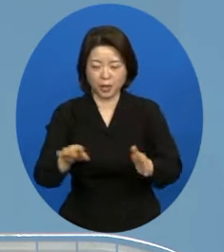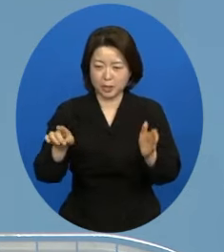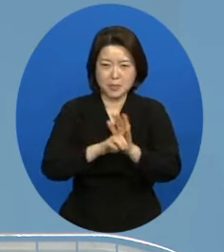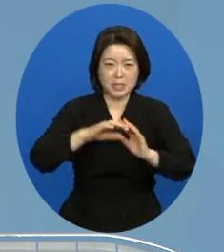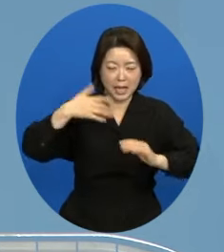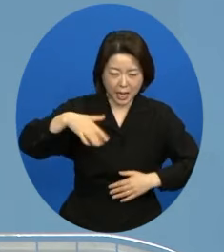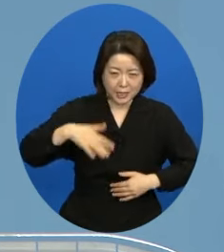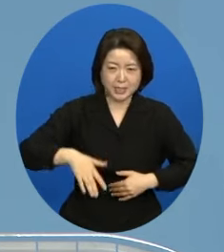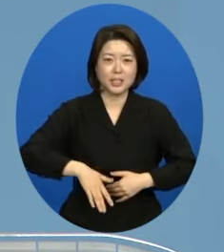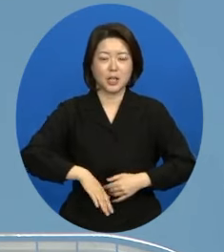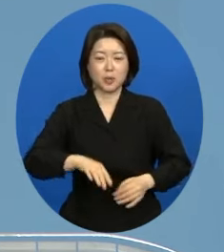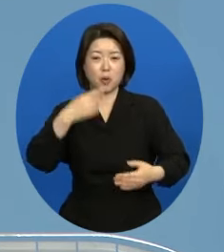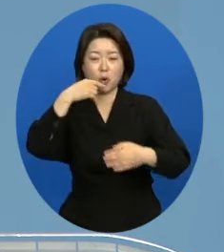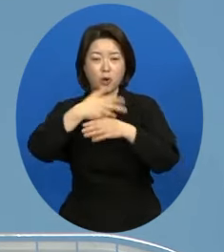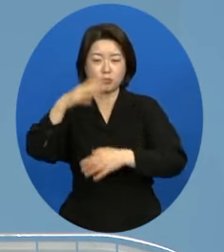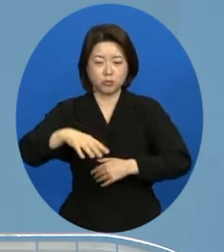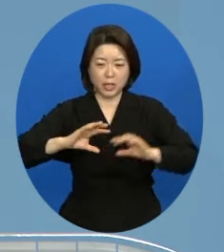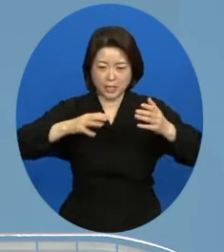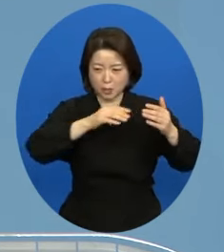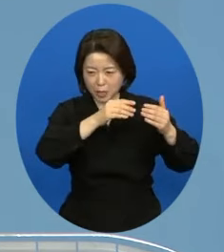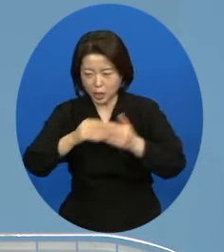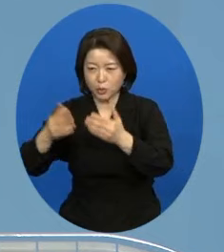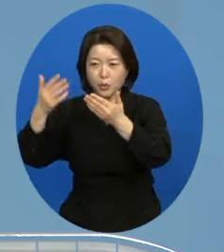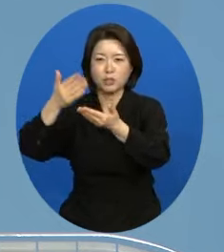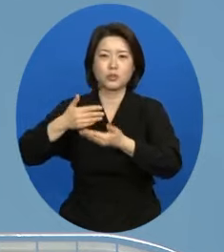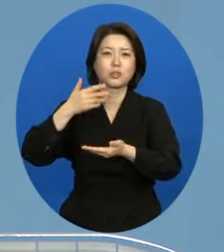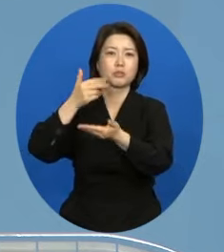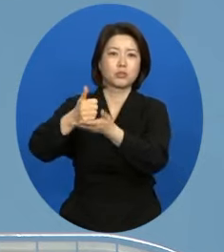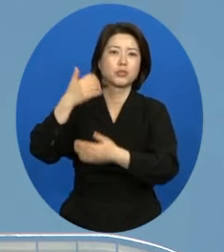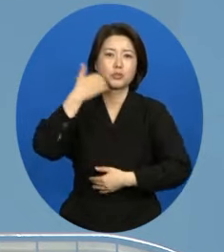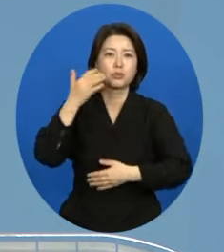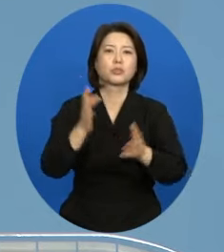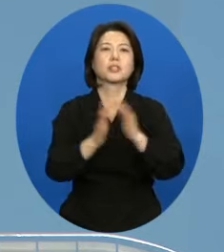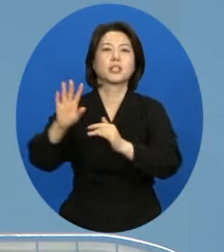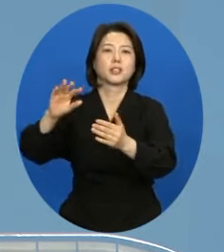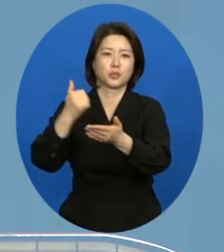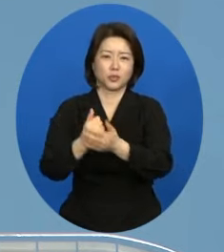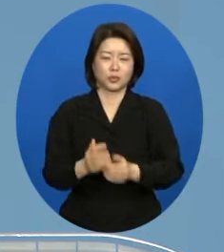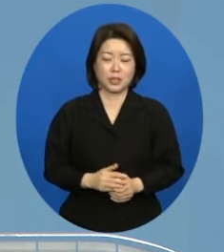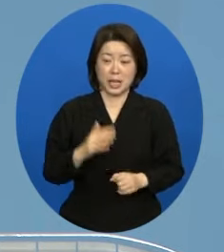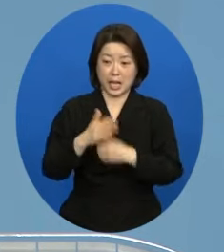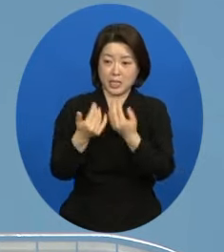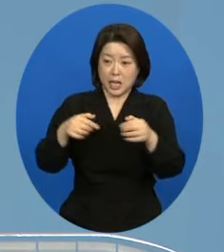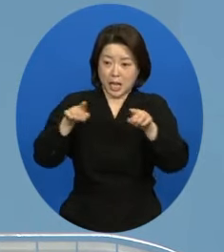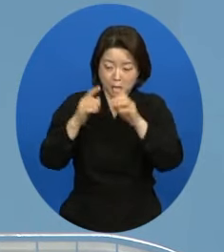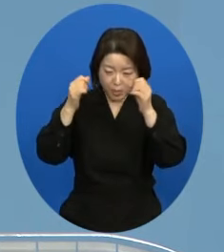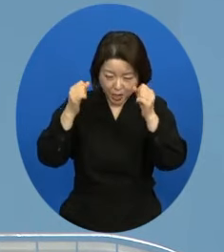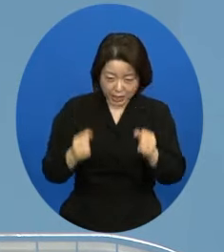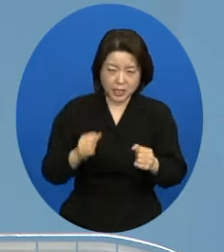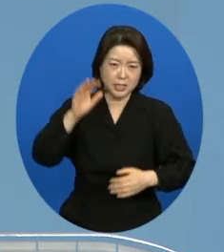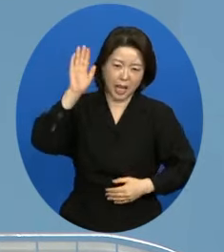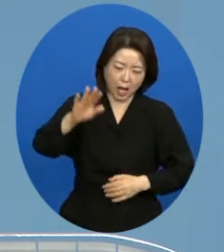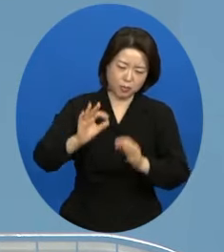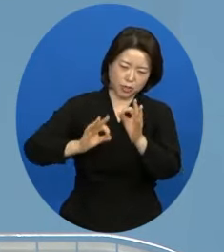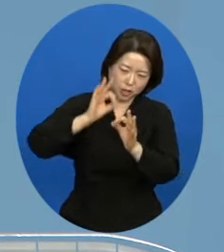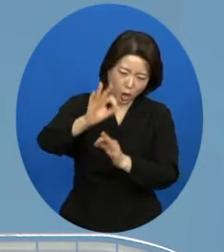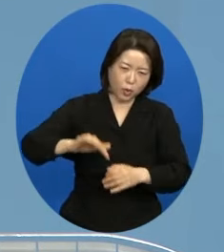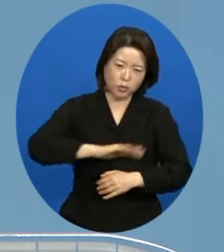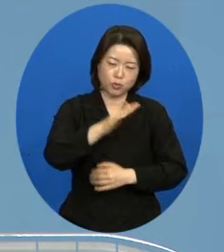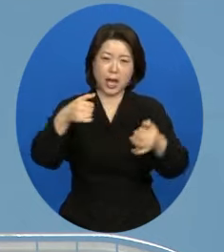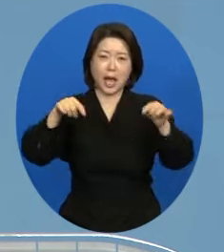열방을 께로 인도할 그분은 누구십니까 예수 그리스 임마누엘 지금도 우리 함께하시고 앞으로도 영원히 우리와